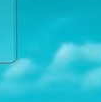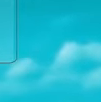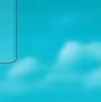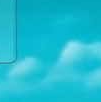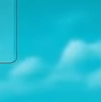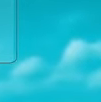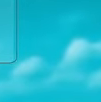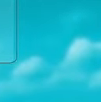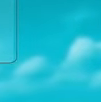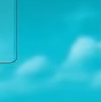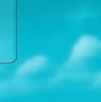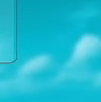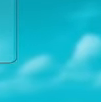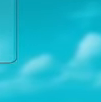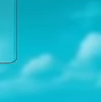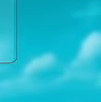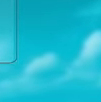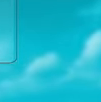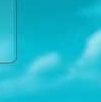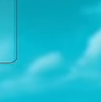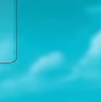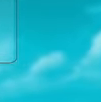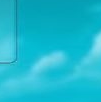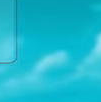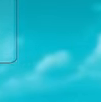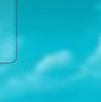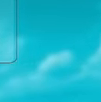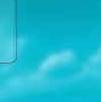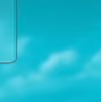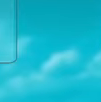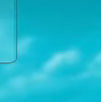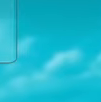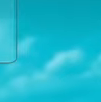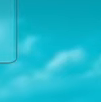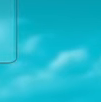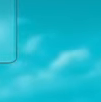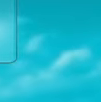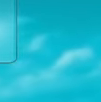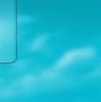градус суық. Байқоңыр қаласында күндіз 4 градус жылы, түнде 8 градус суық.